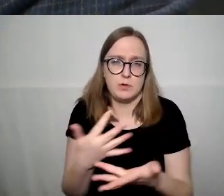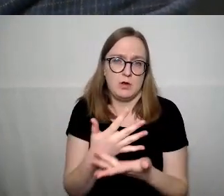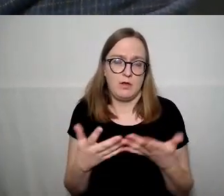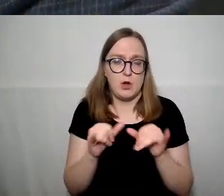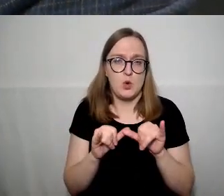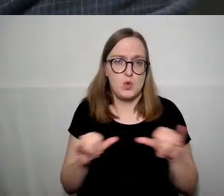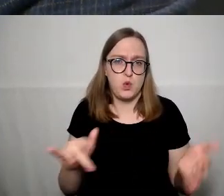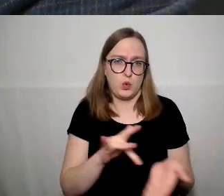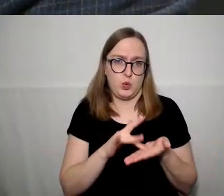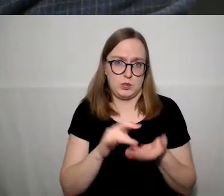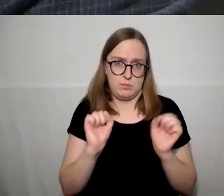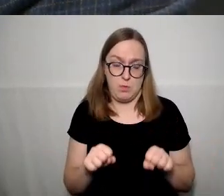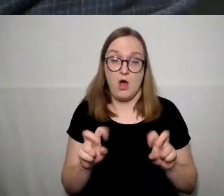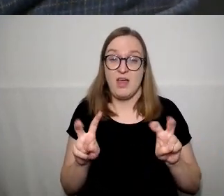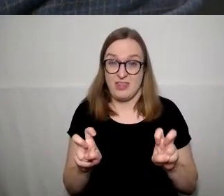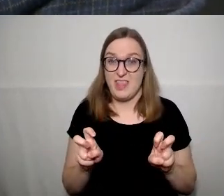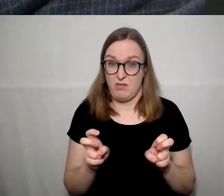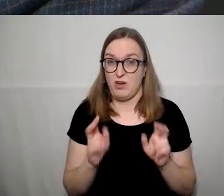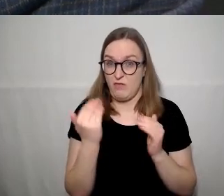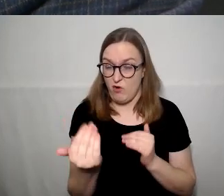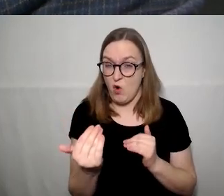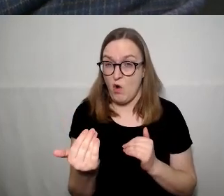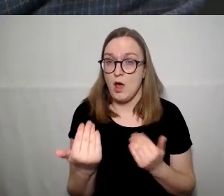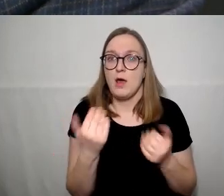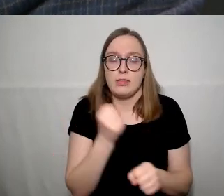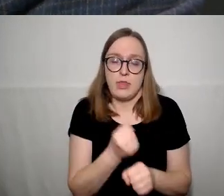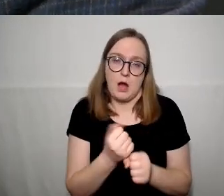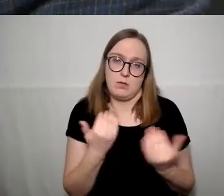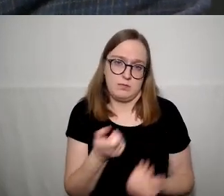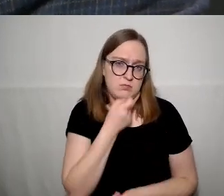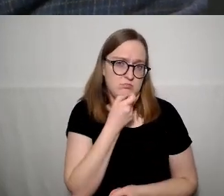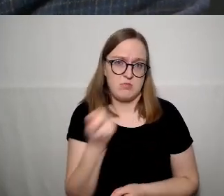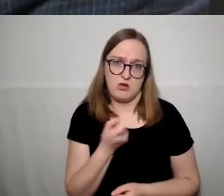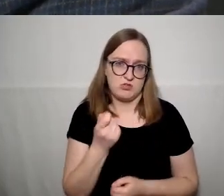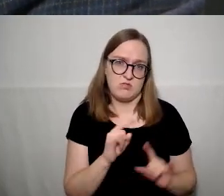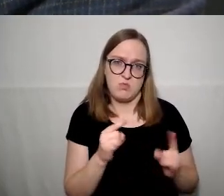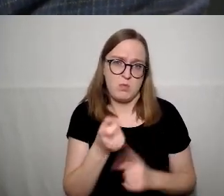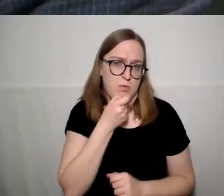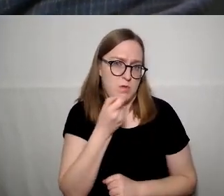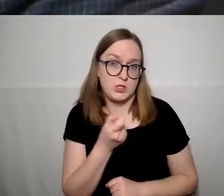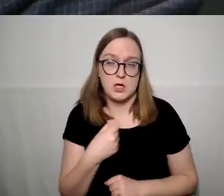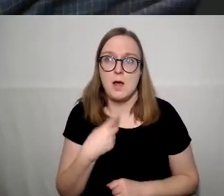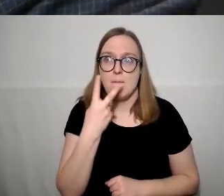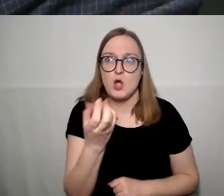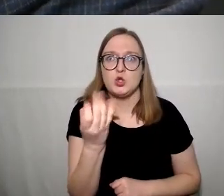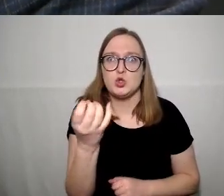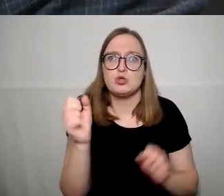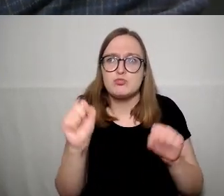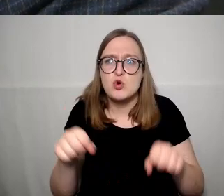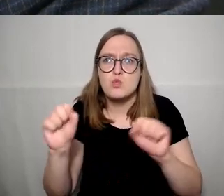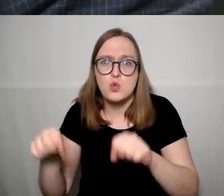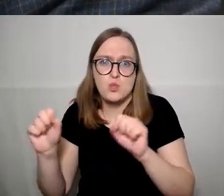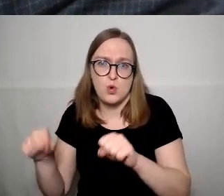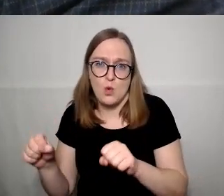kas yra padaryta minimaliai ir mes matome daugybę puikias perspektyvas ir kelia, kaip